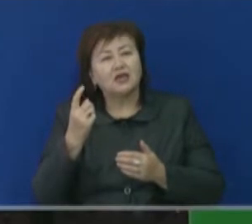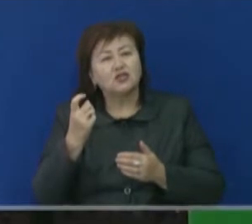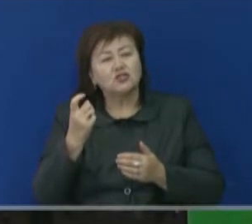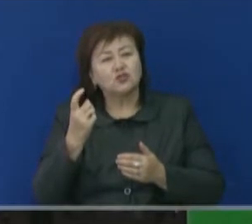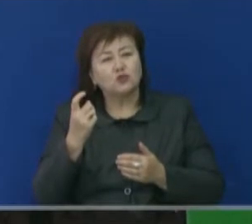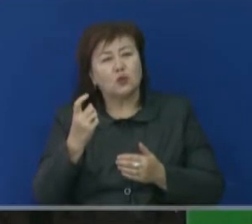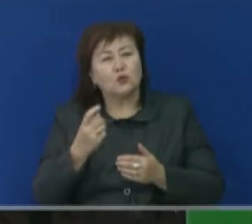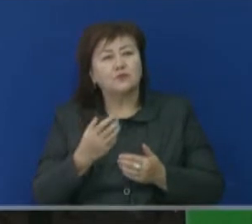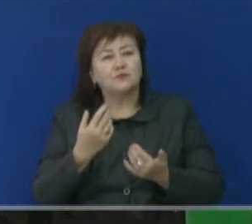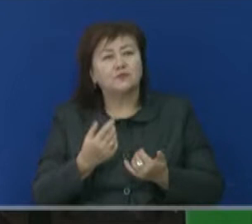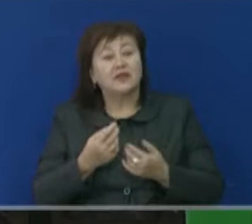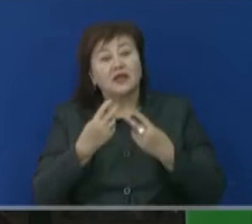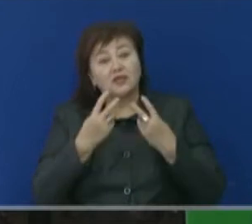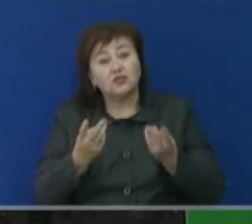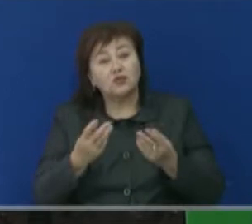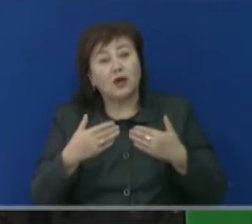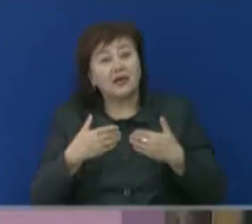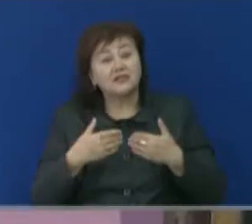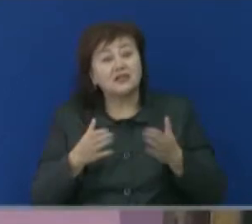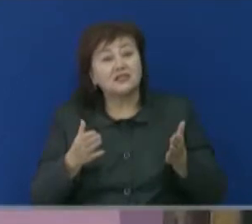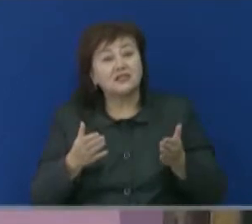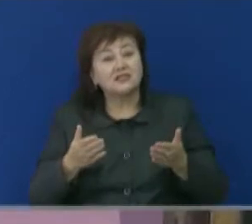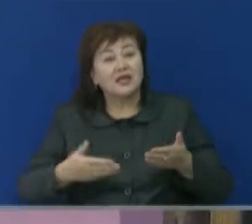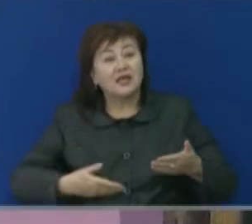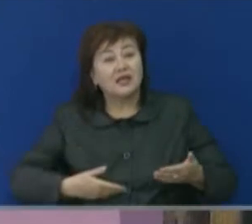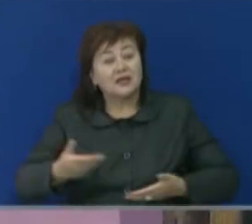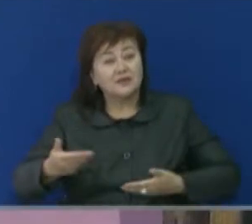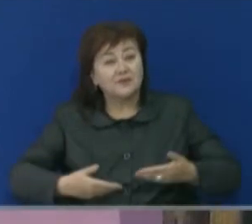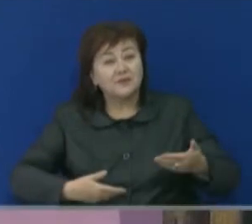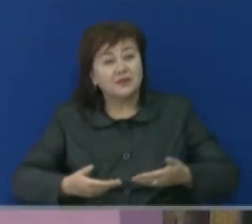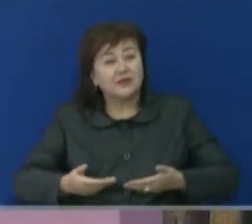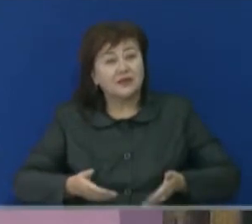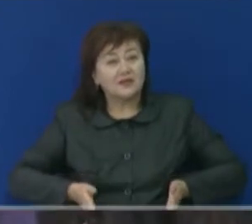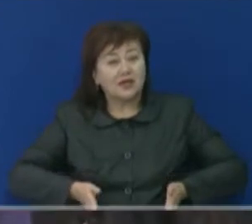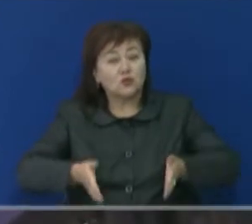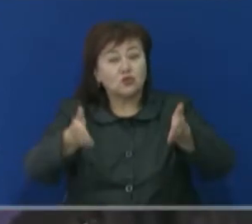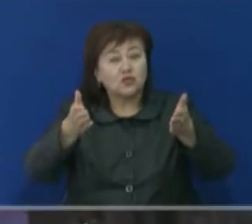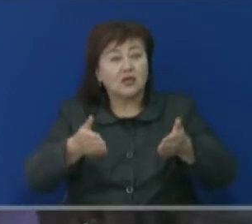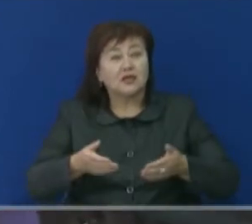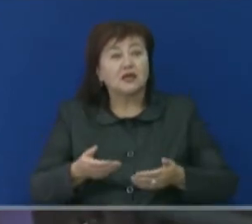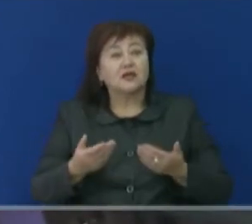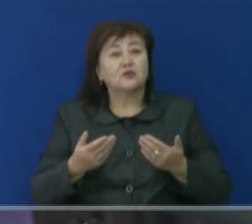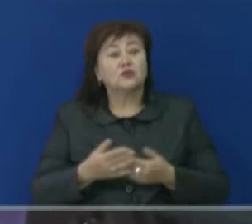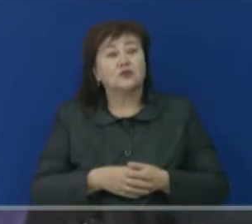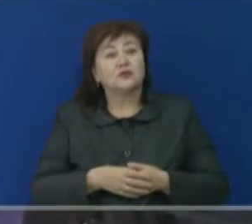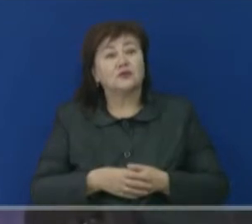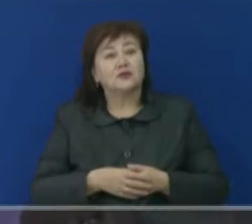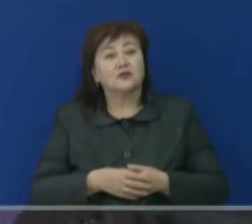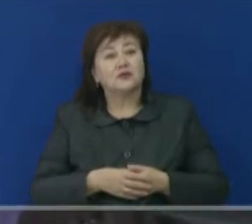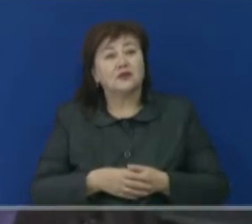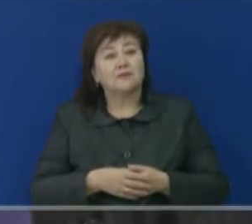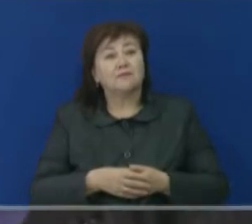арналған көпірдің екіншісі ашылды. Қазақстан мұсылман діни басқармасы төрағасы бас мүфти Наурызбай Қажы Тағанұлы орталық